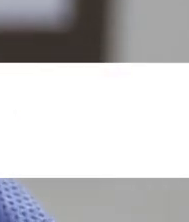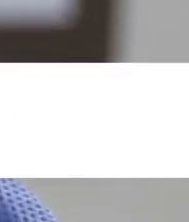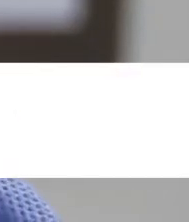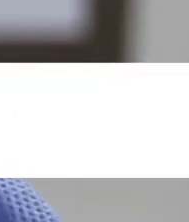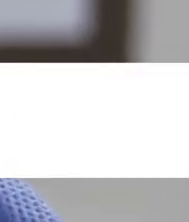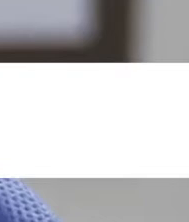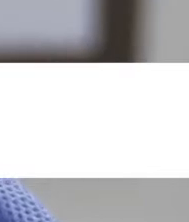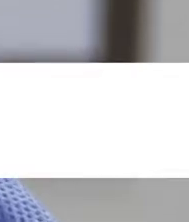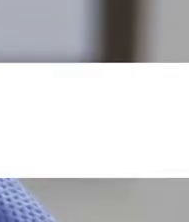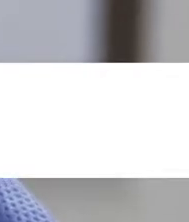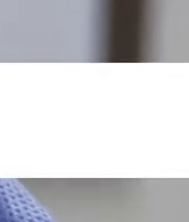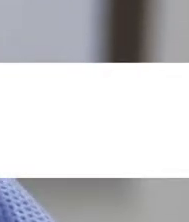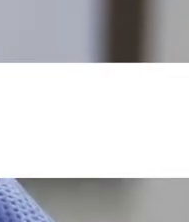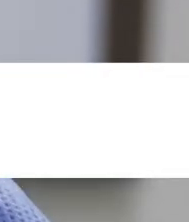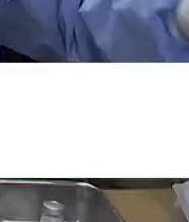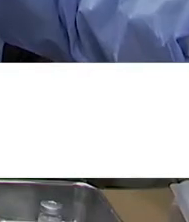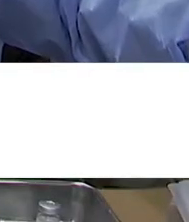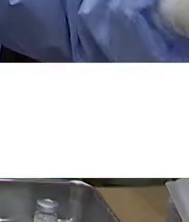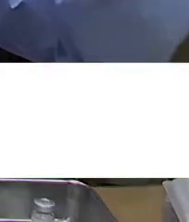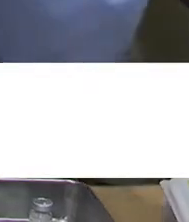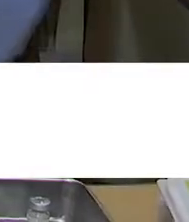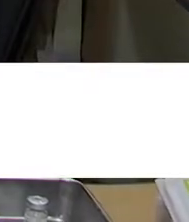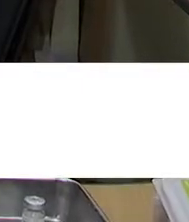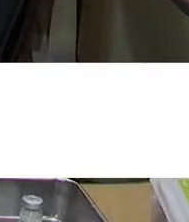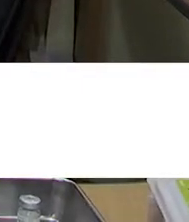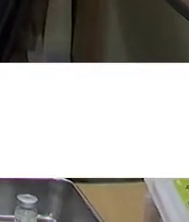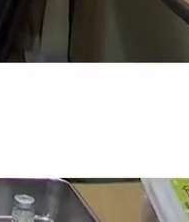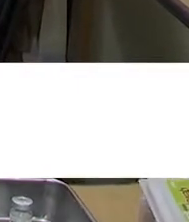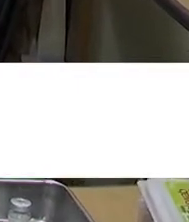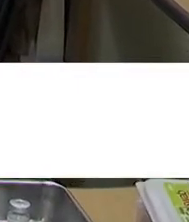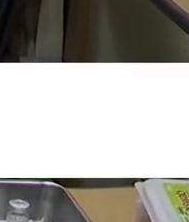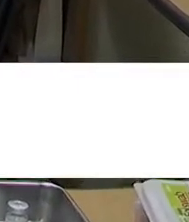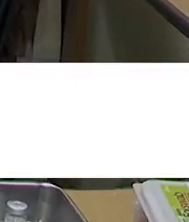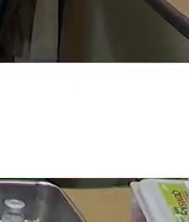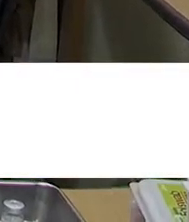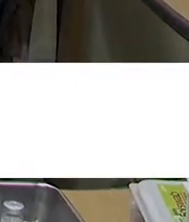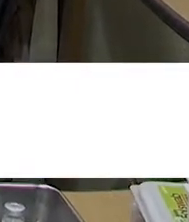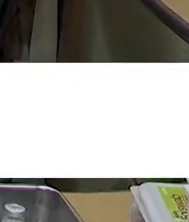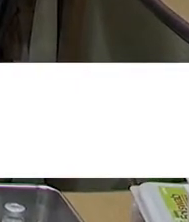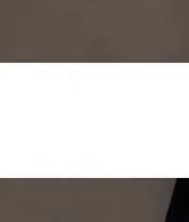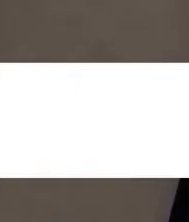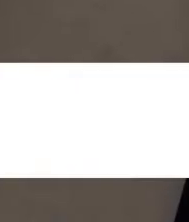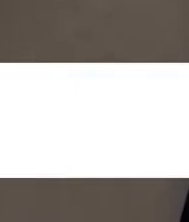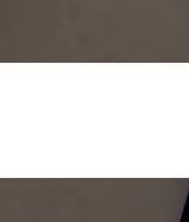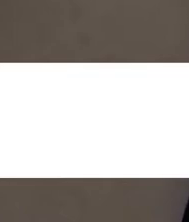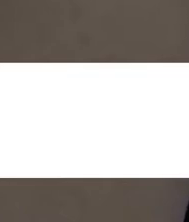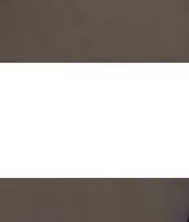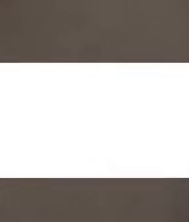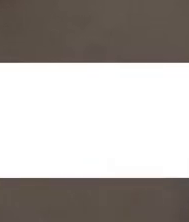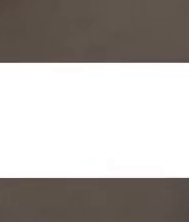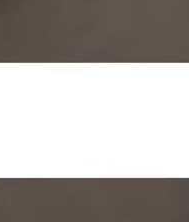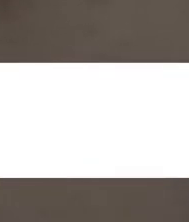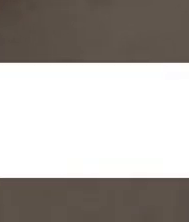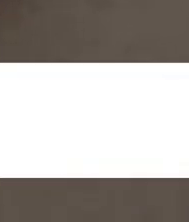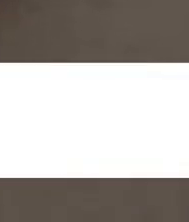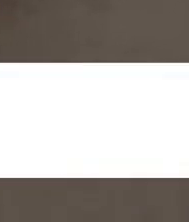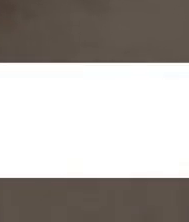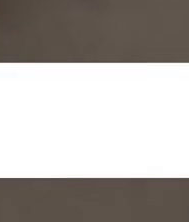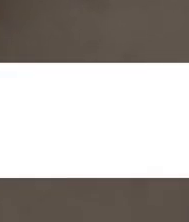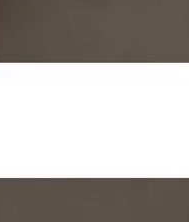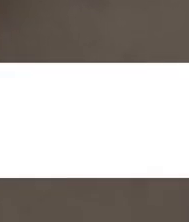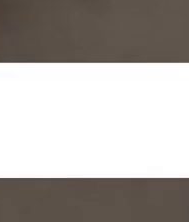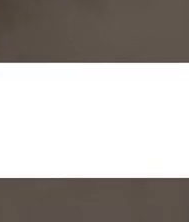백신 추가 접종이 시작되었습니다 기본 접종을 완료한 지 6개월이 지난 접종 자는 위탁 의료기관 에서 사전 예약후